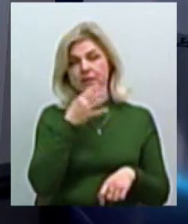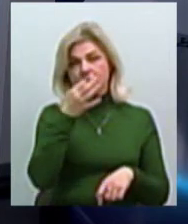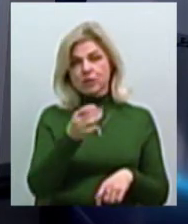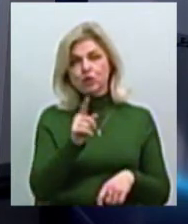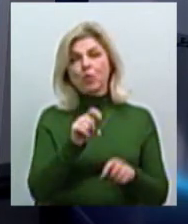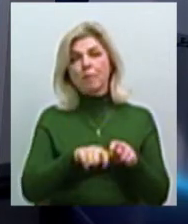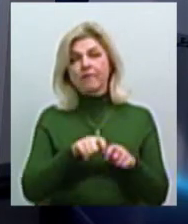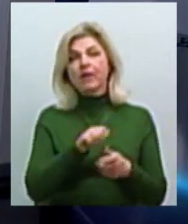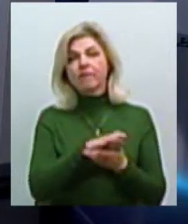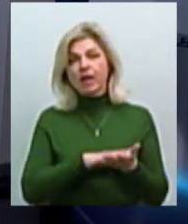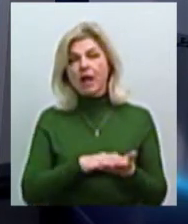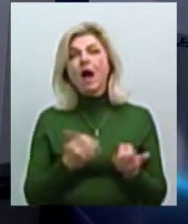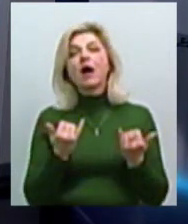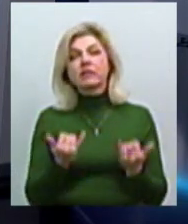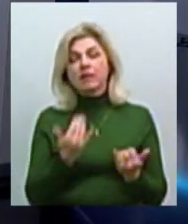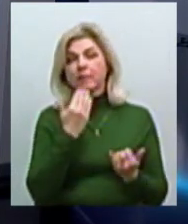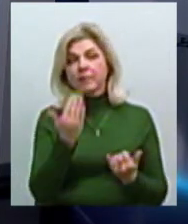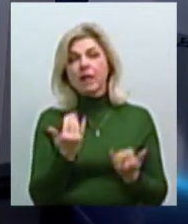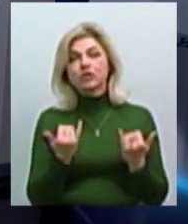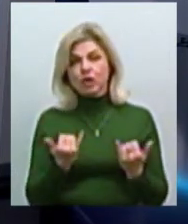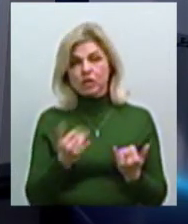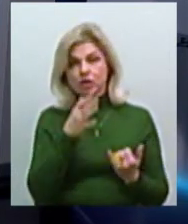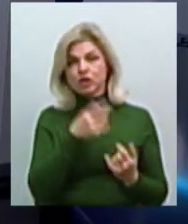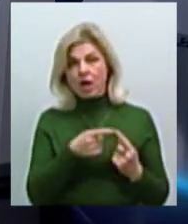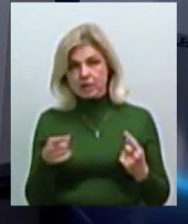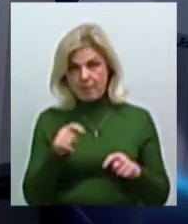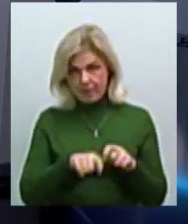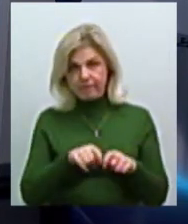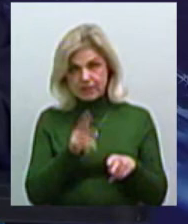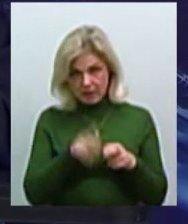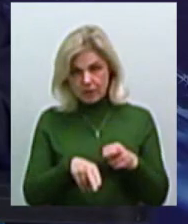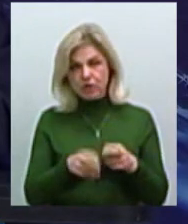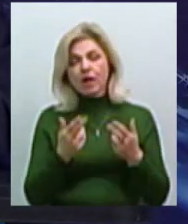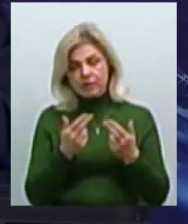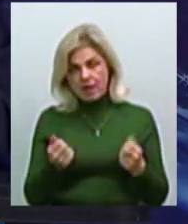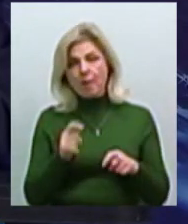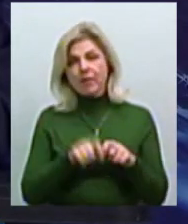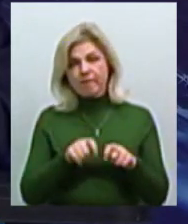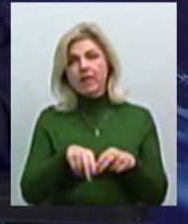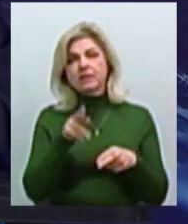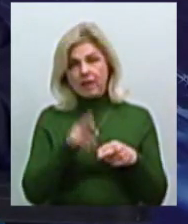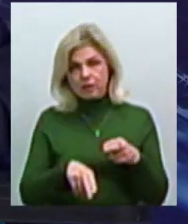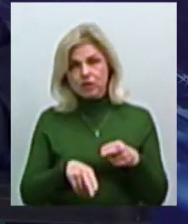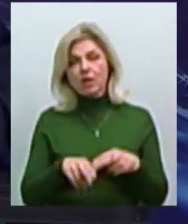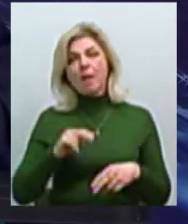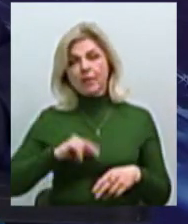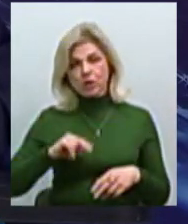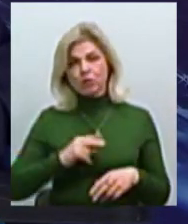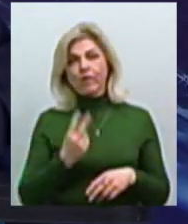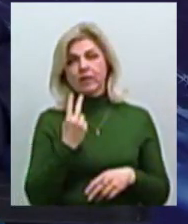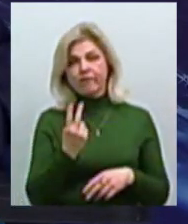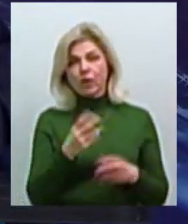триває, а на даний час перевірка вже закінчена всіх навчальних закладів, так? Працювало так, дві